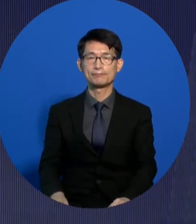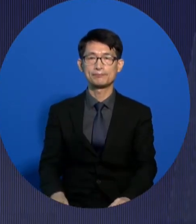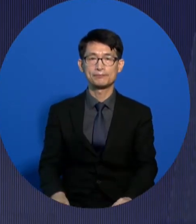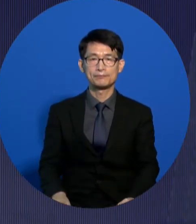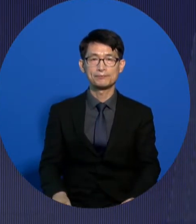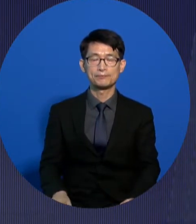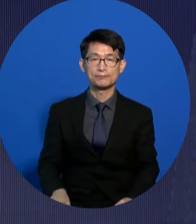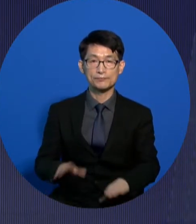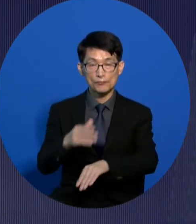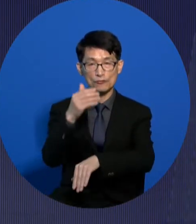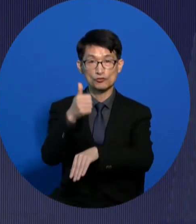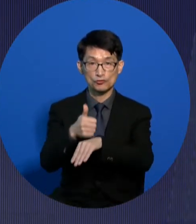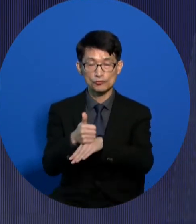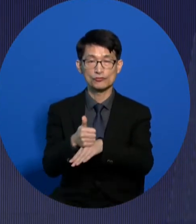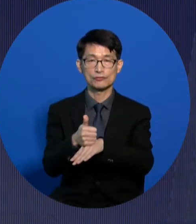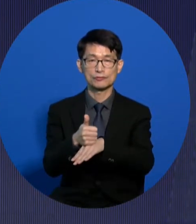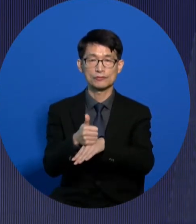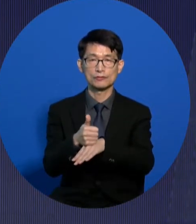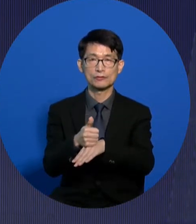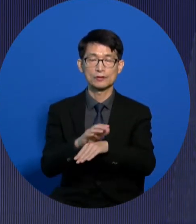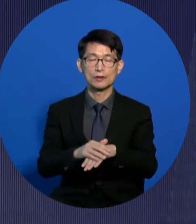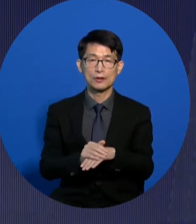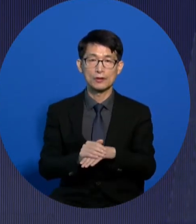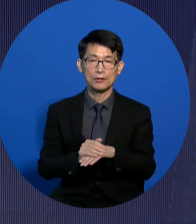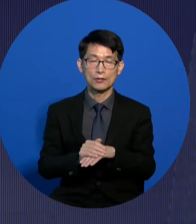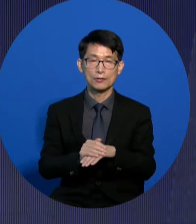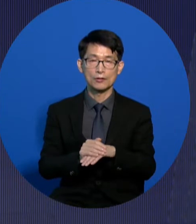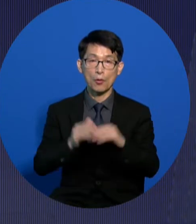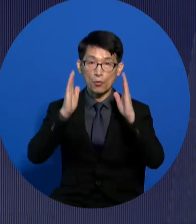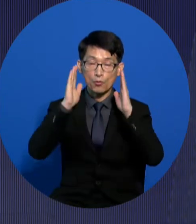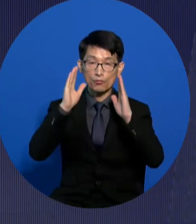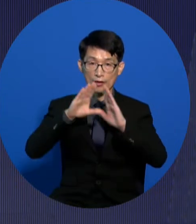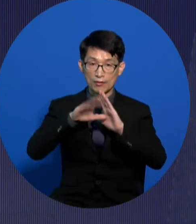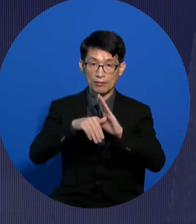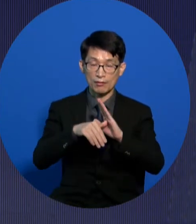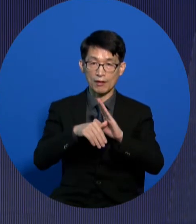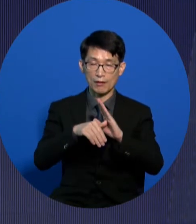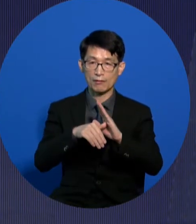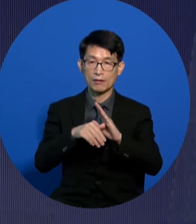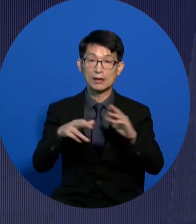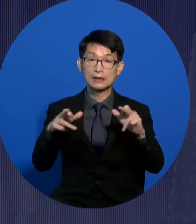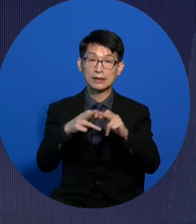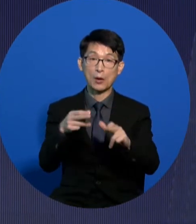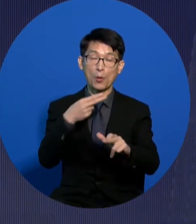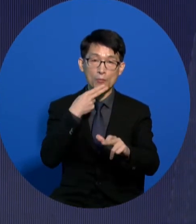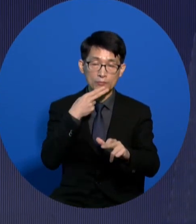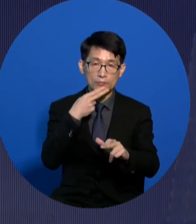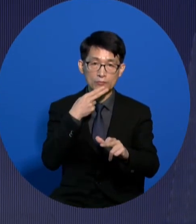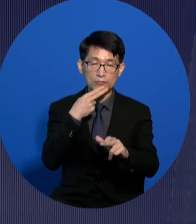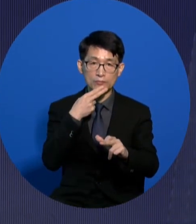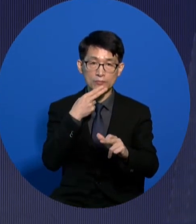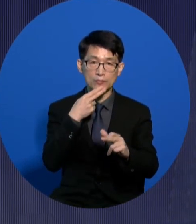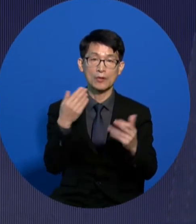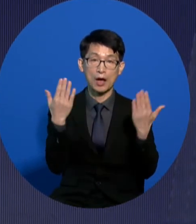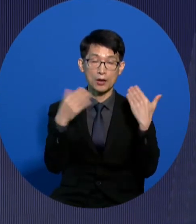이러한 결과 학령기 비장애 학생들에게서 교육 현장에서 간과할 수 없는 심각한